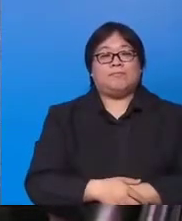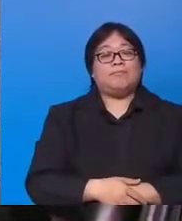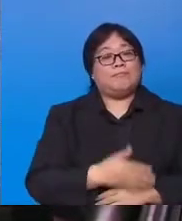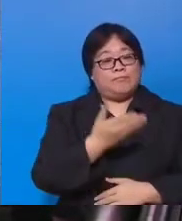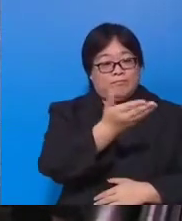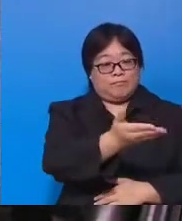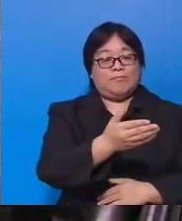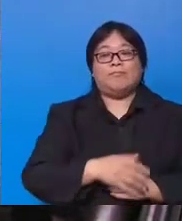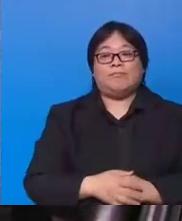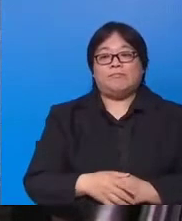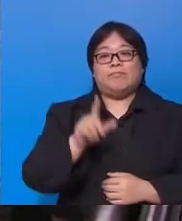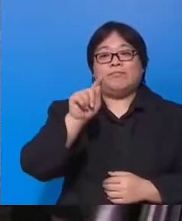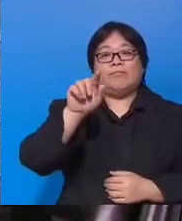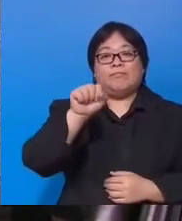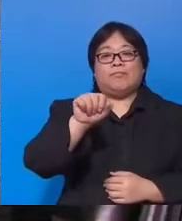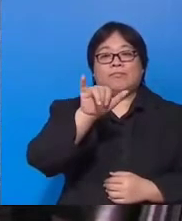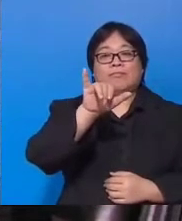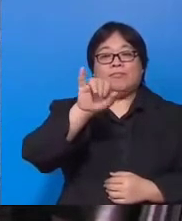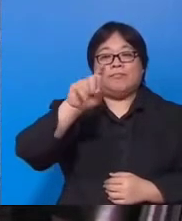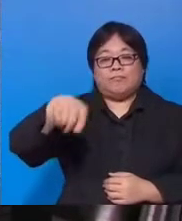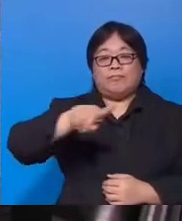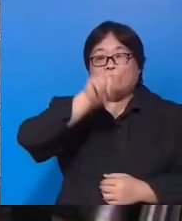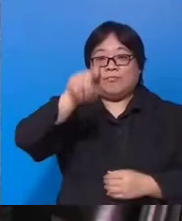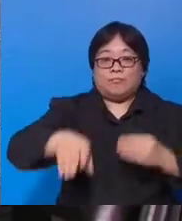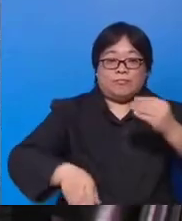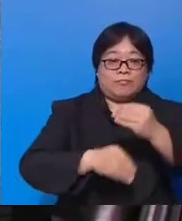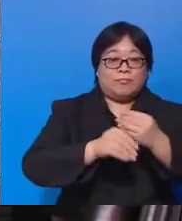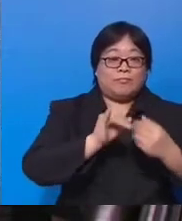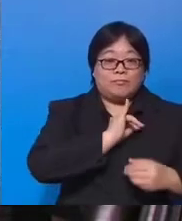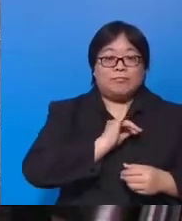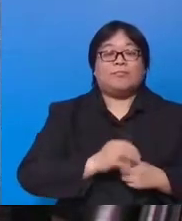Silakan. Tan Sri Yang di-Pertua, soalan tambahan saya.